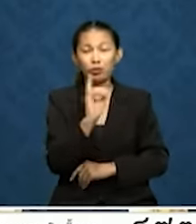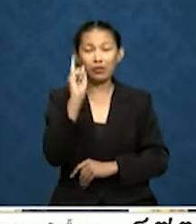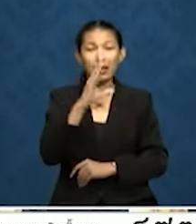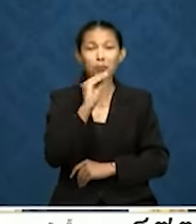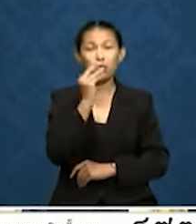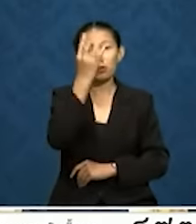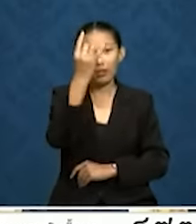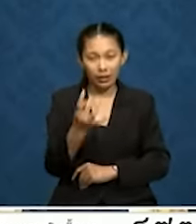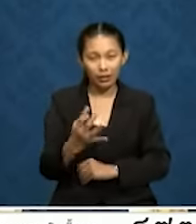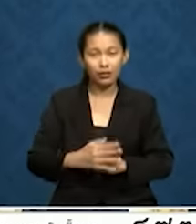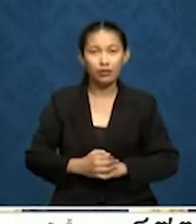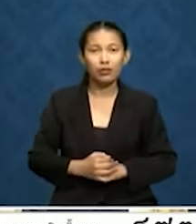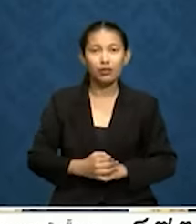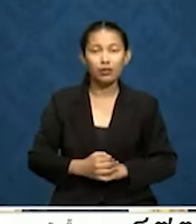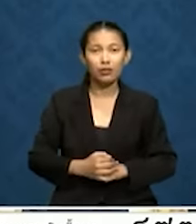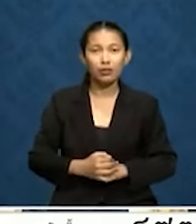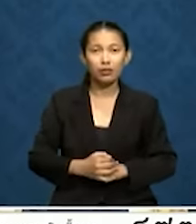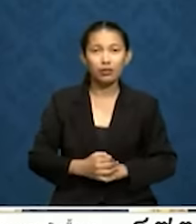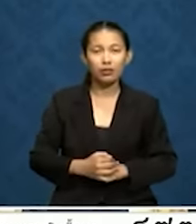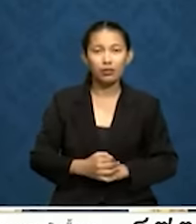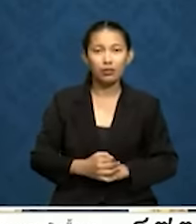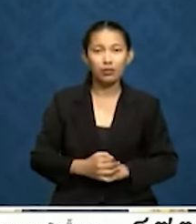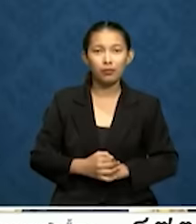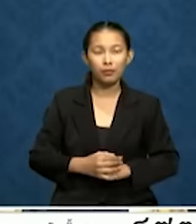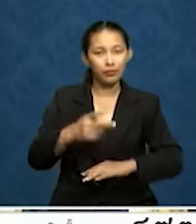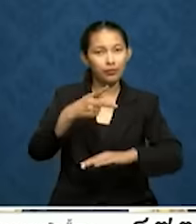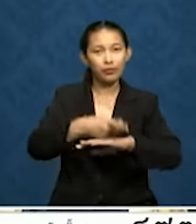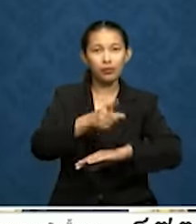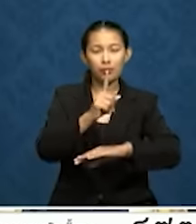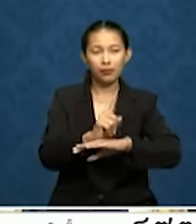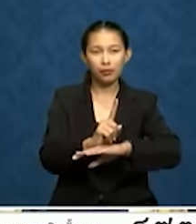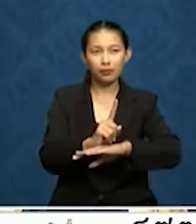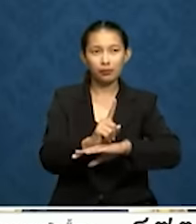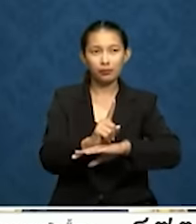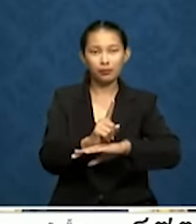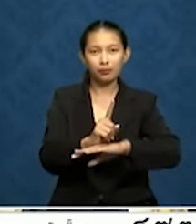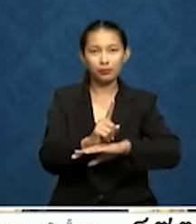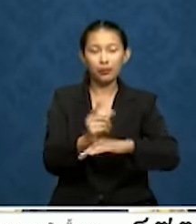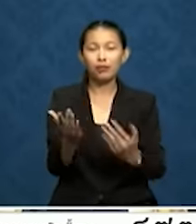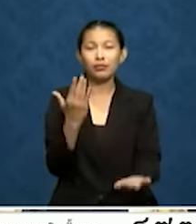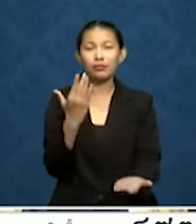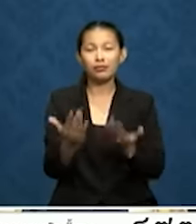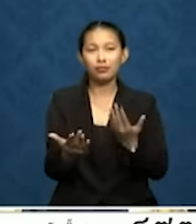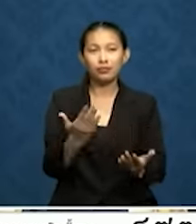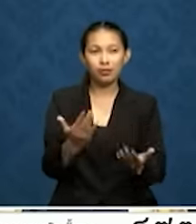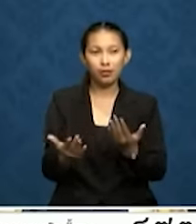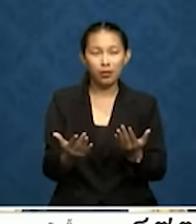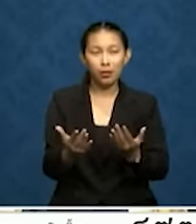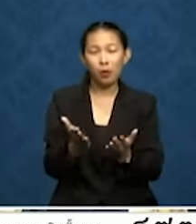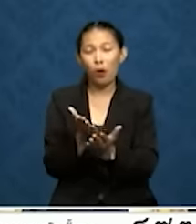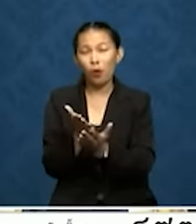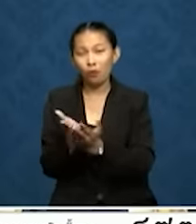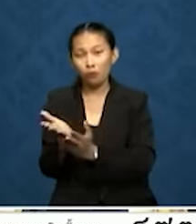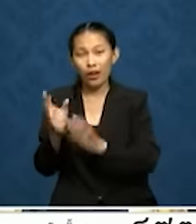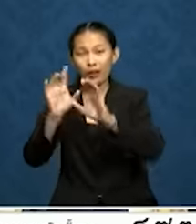ไรเพราะฉันประธานเองหรือวิปฝ่ายค้